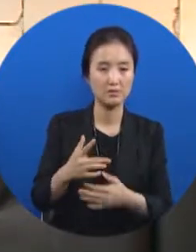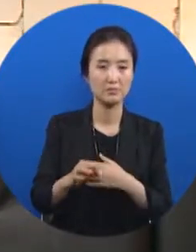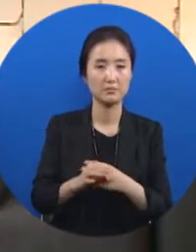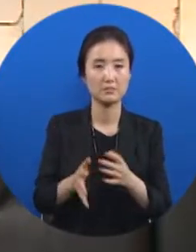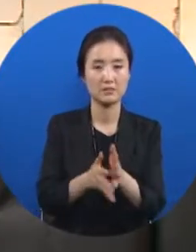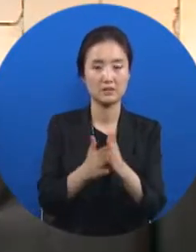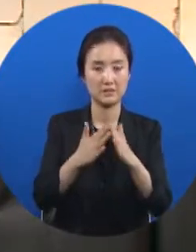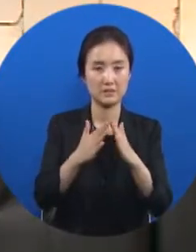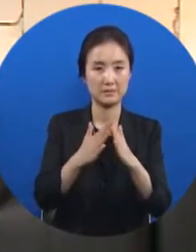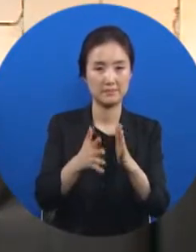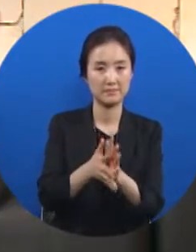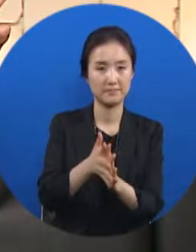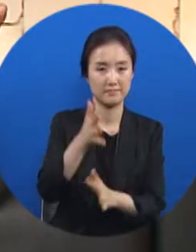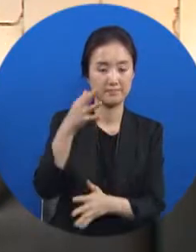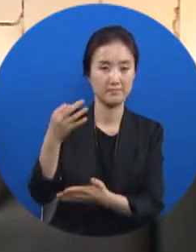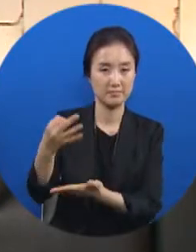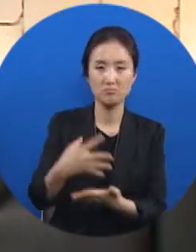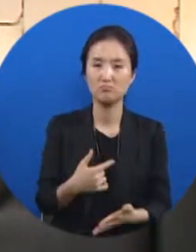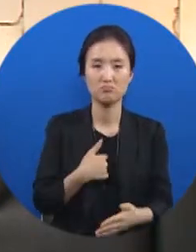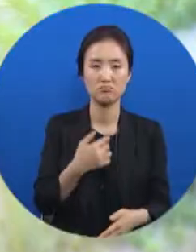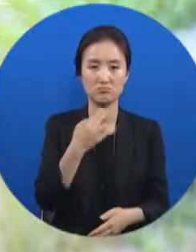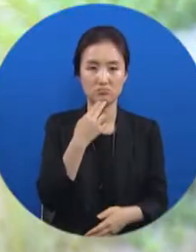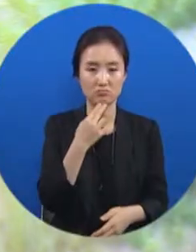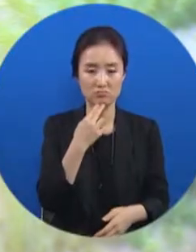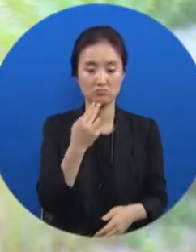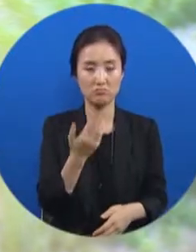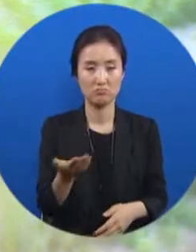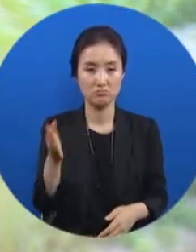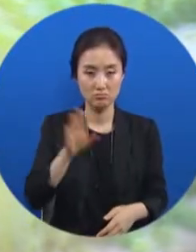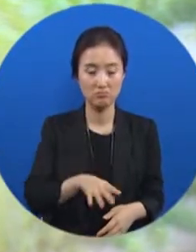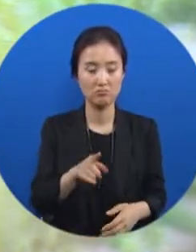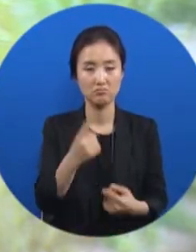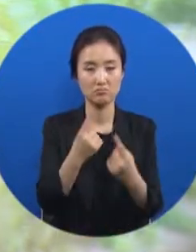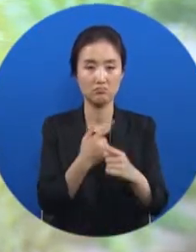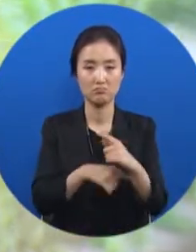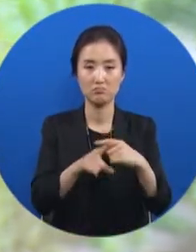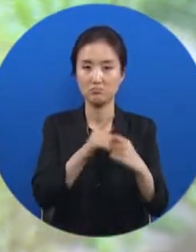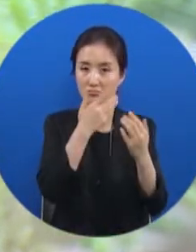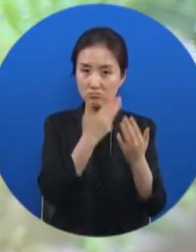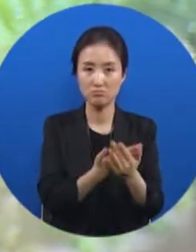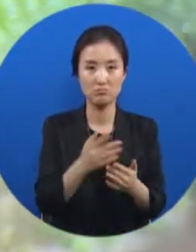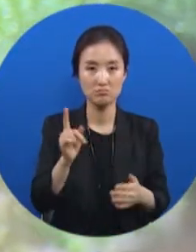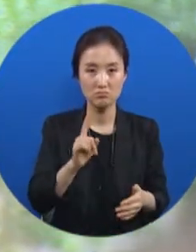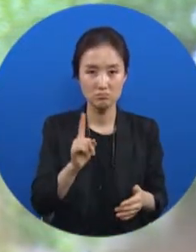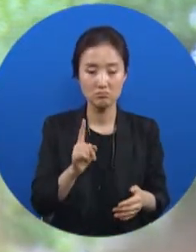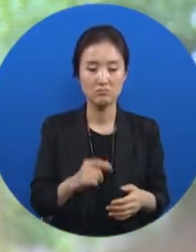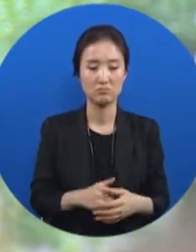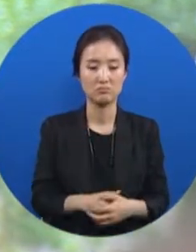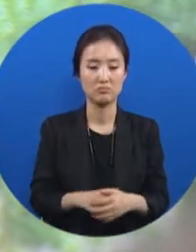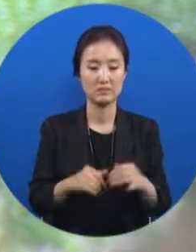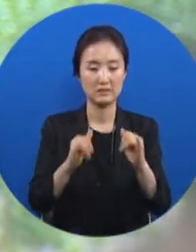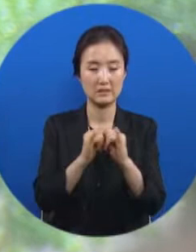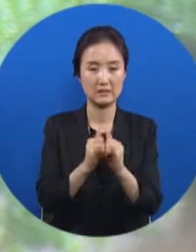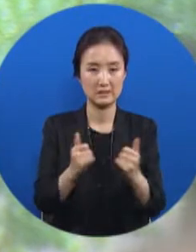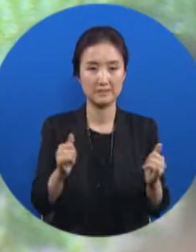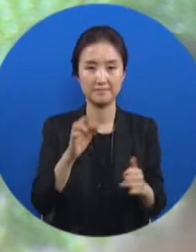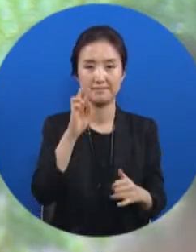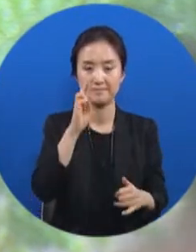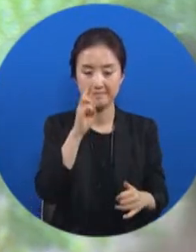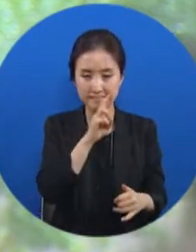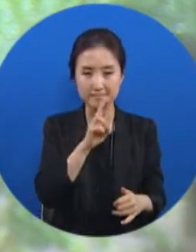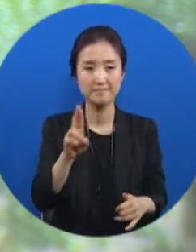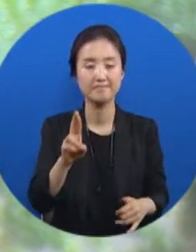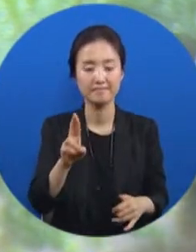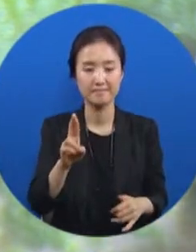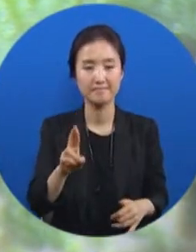받았거나, 저는 그런 게 없었죠. 하지만 그것보다 더 소중한 게 인적 네트워크라는 게. 그러면서 야,